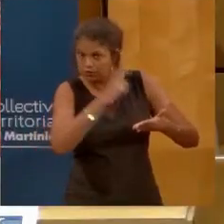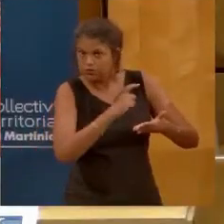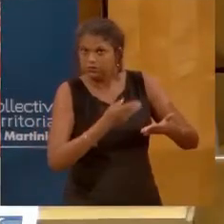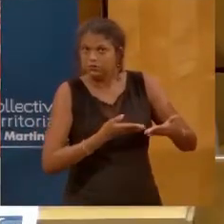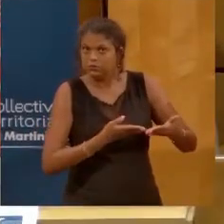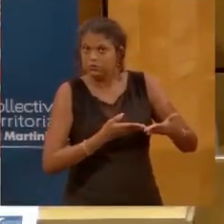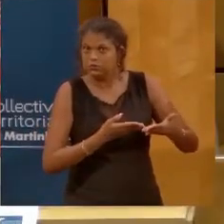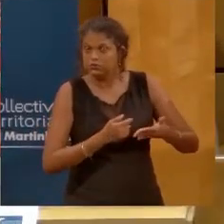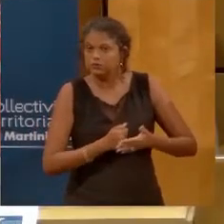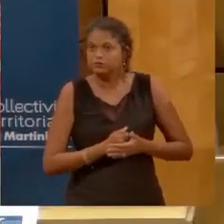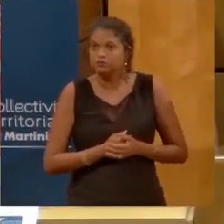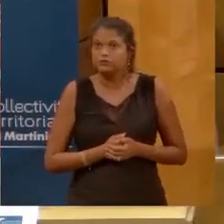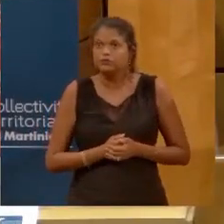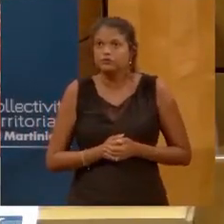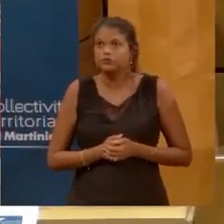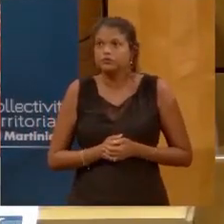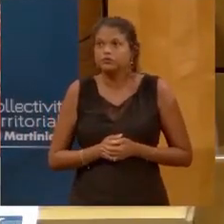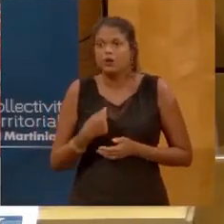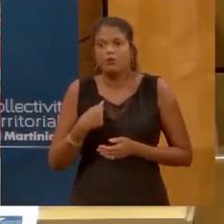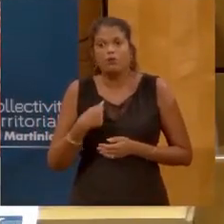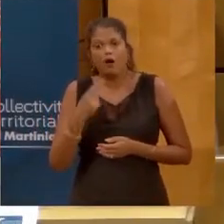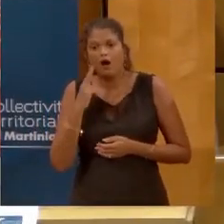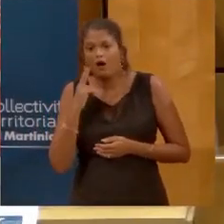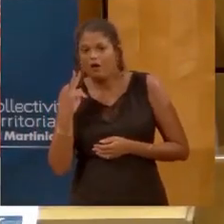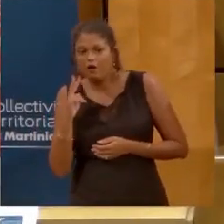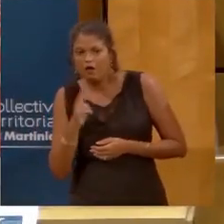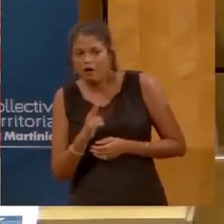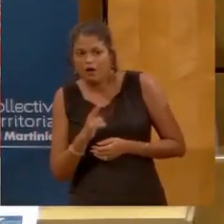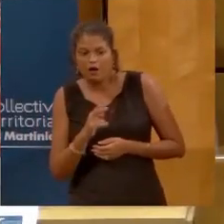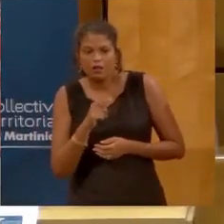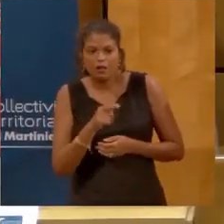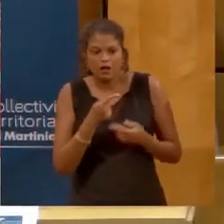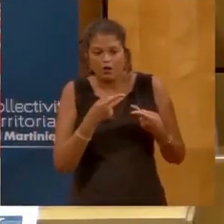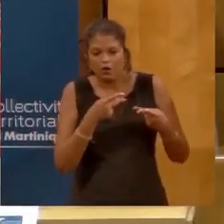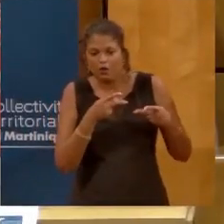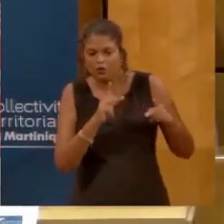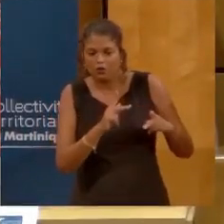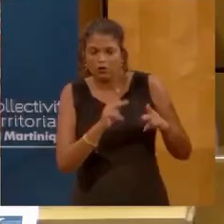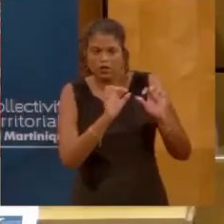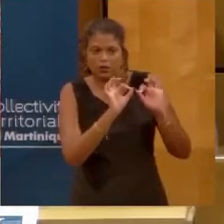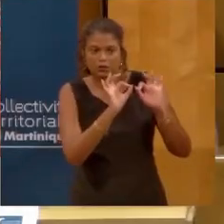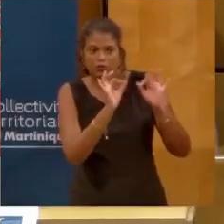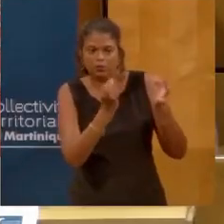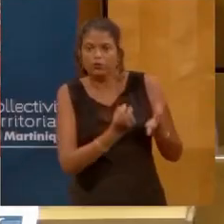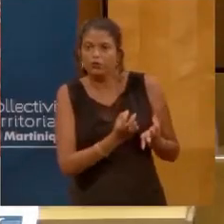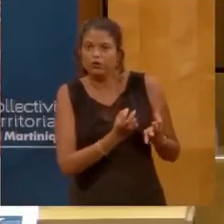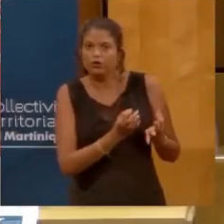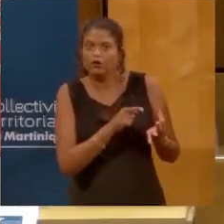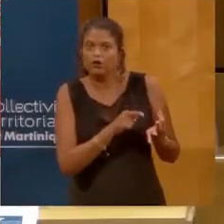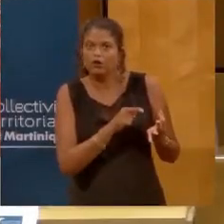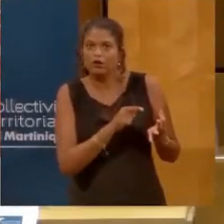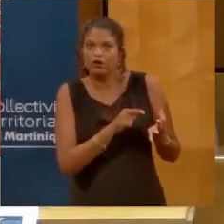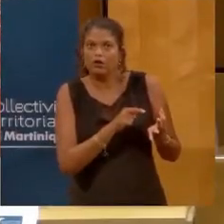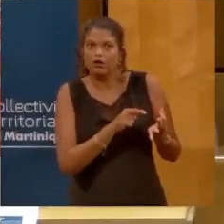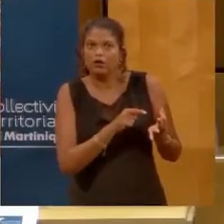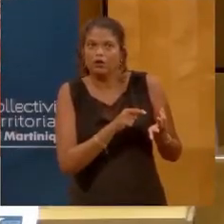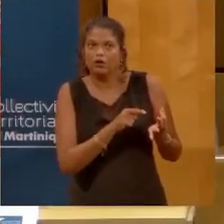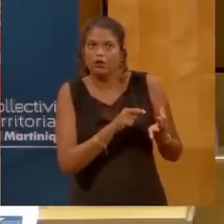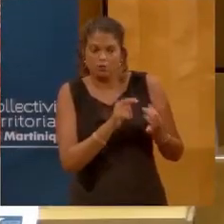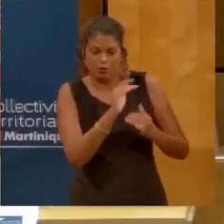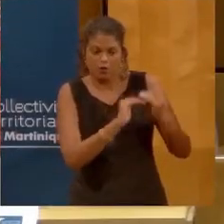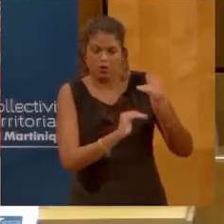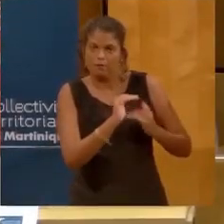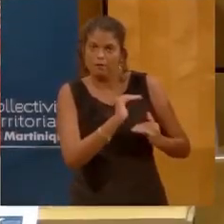Quand je regarde les autorisations budgétaires, aussi bien les autorisations de programme,